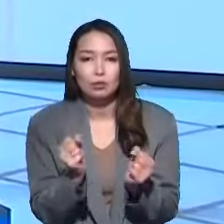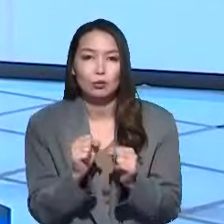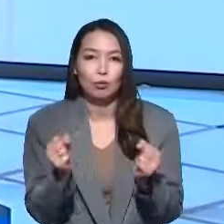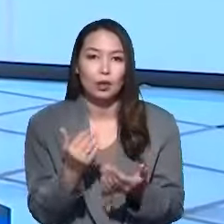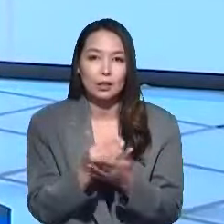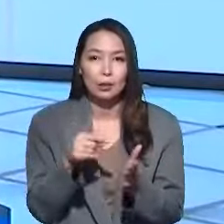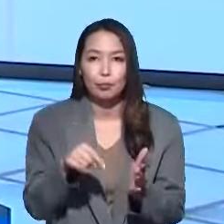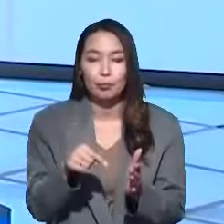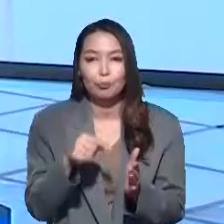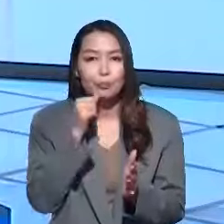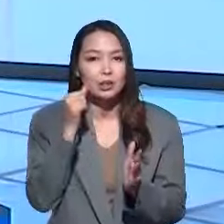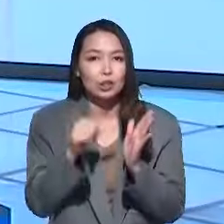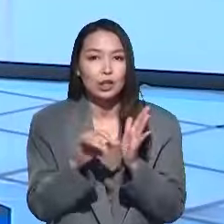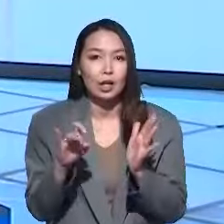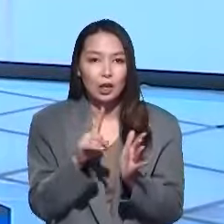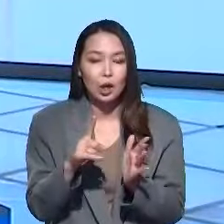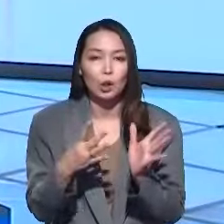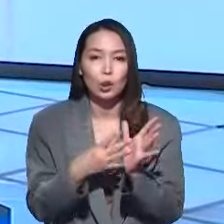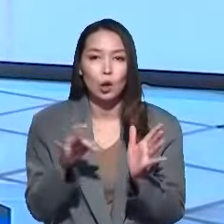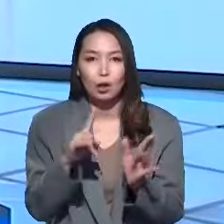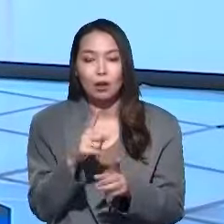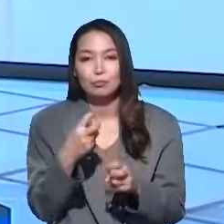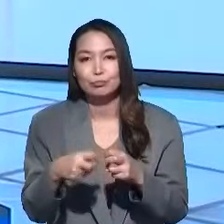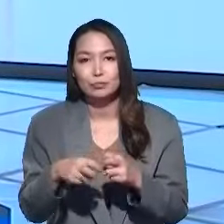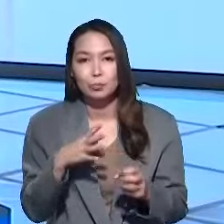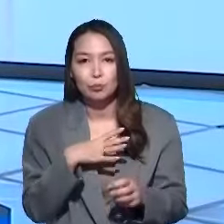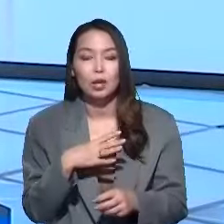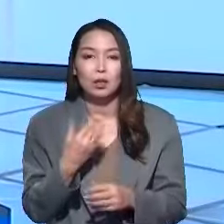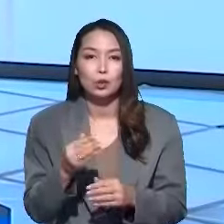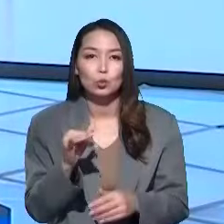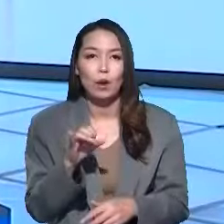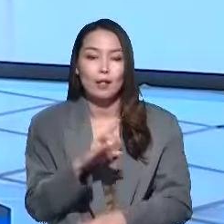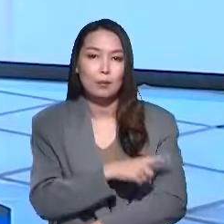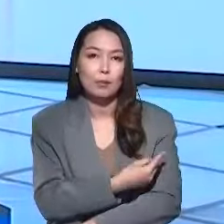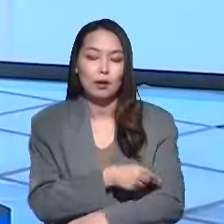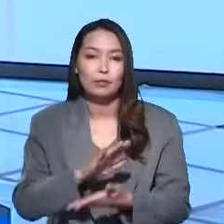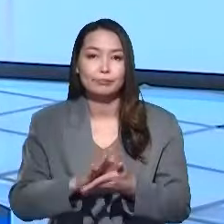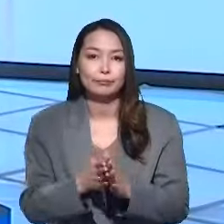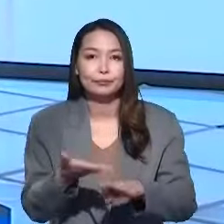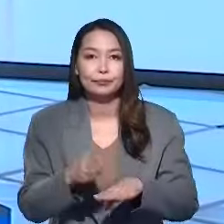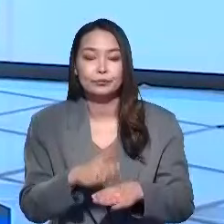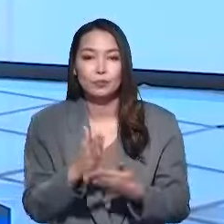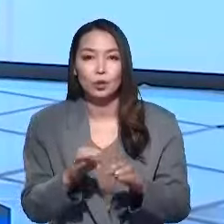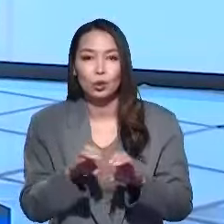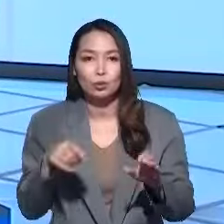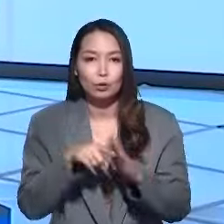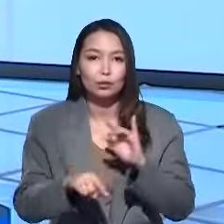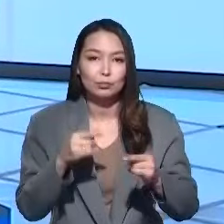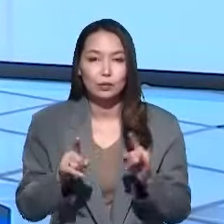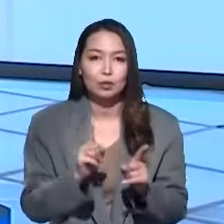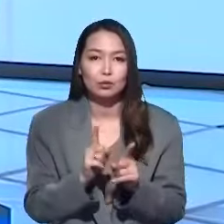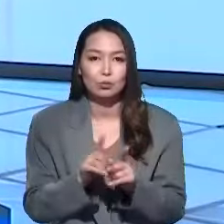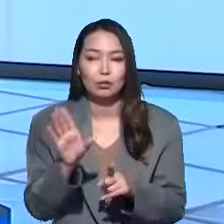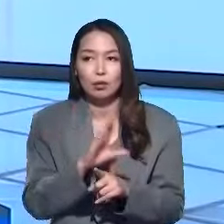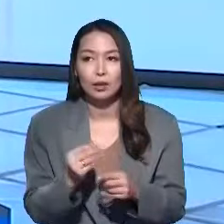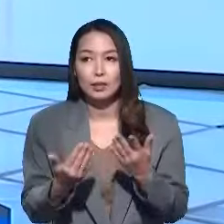биыл 9 жерден тесілді. Әсіресе Жуалы аудандық ауруханасында жағдай тіпті қиын. Жылу құбыры шұрық тесік, ауыстырмаса қыстан шыға алмаймыз